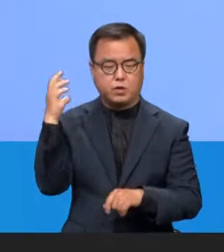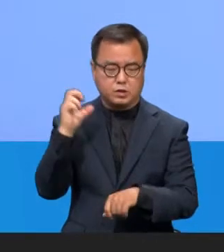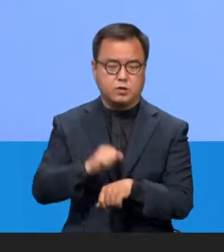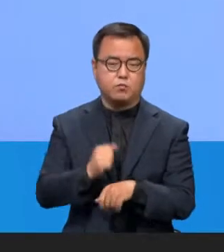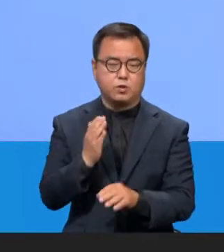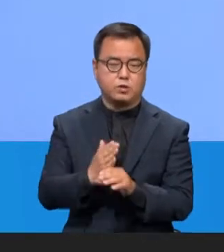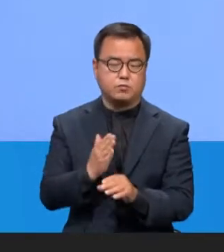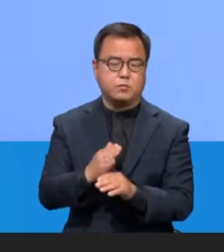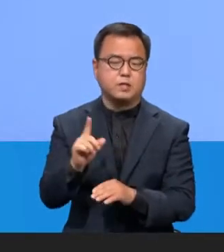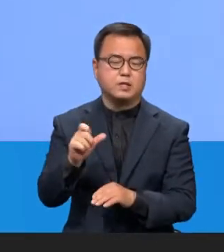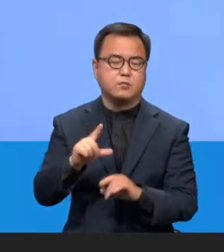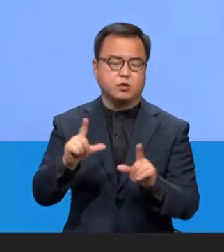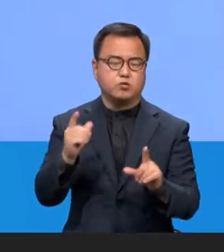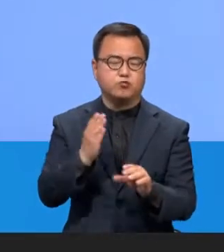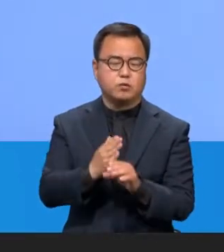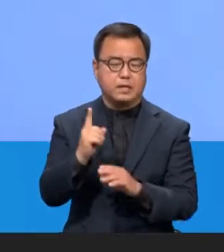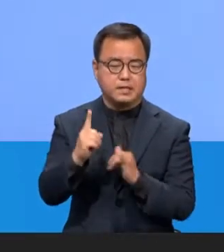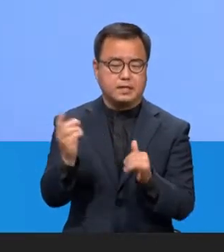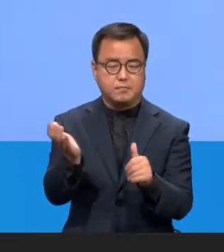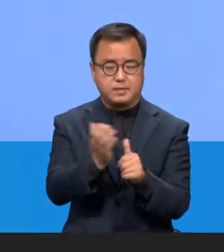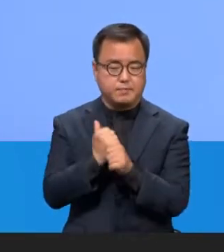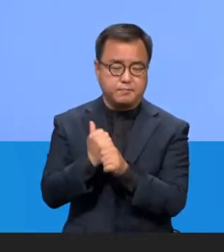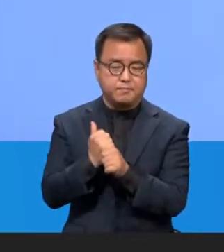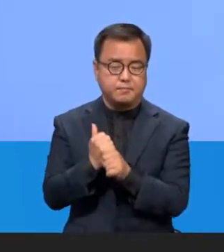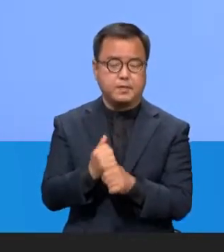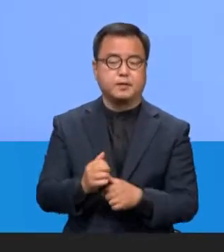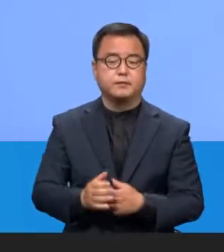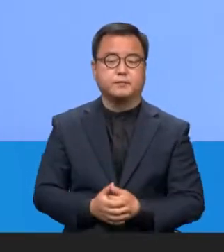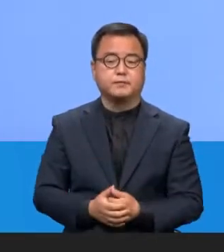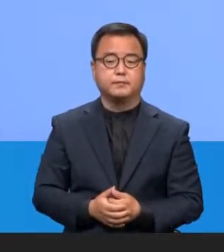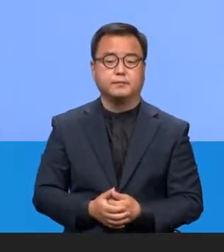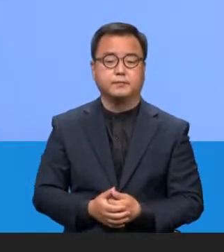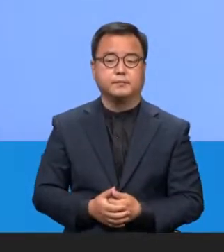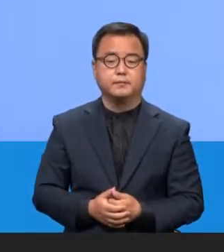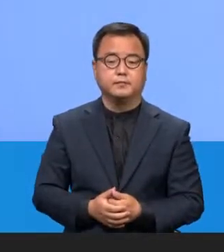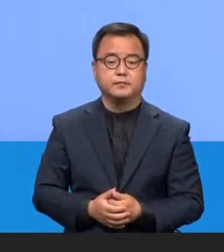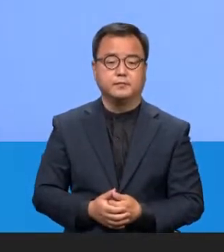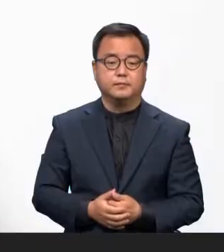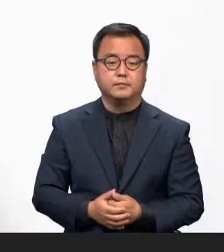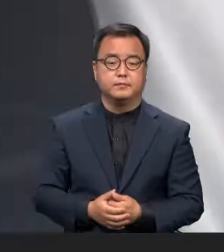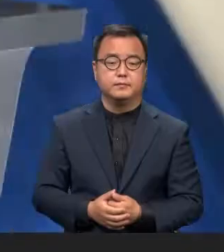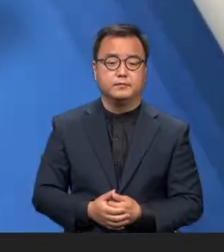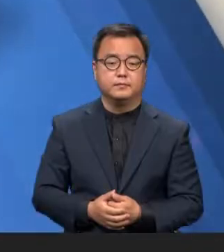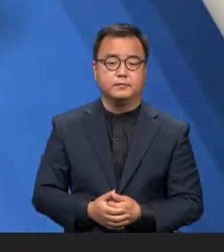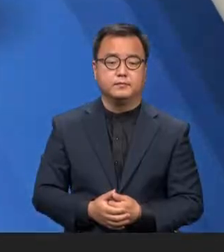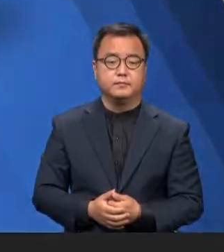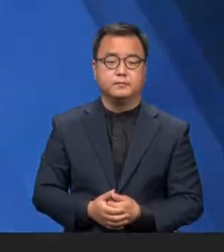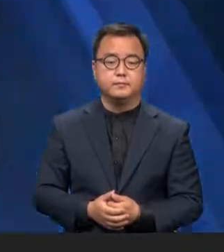명이 군부에 체포됐습니다. 자세한 이야기 뉴스지에서 전해드립니다.